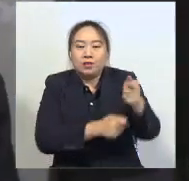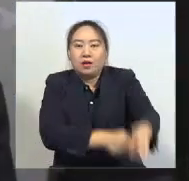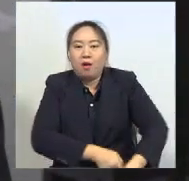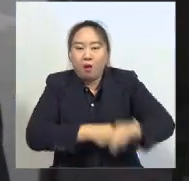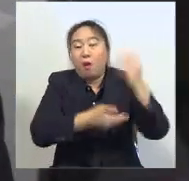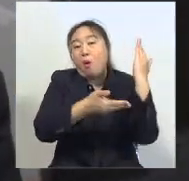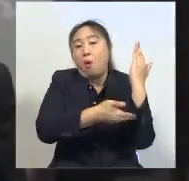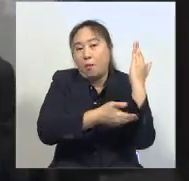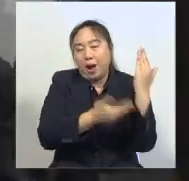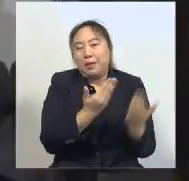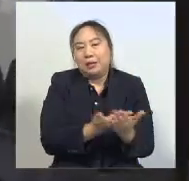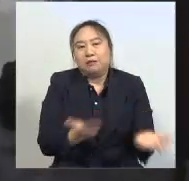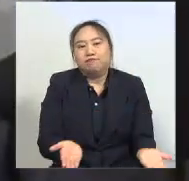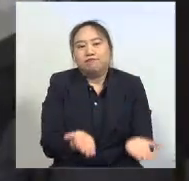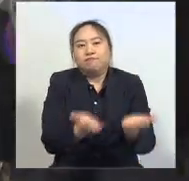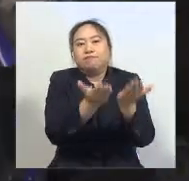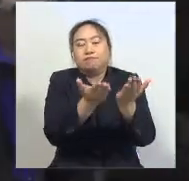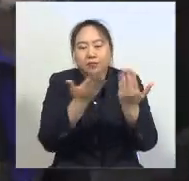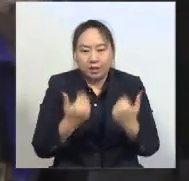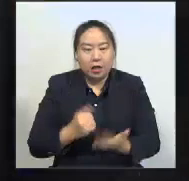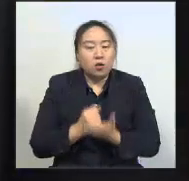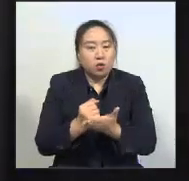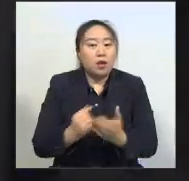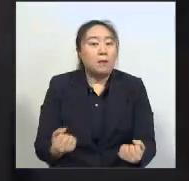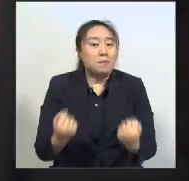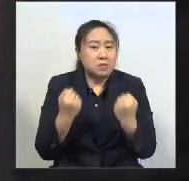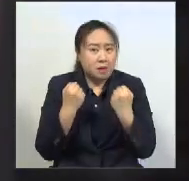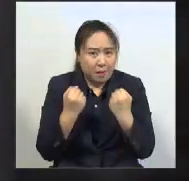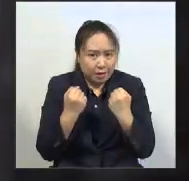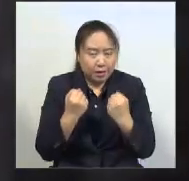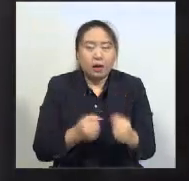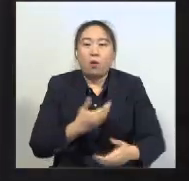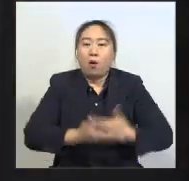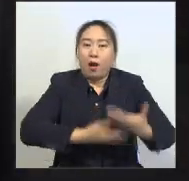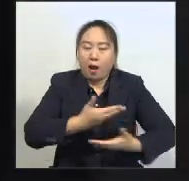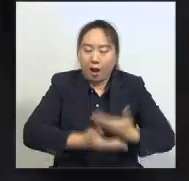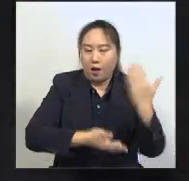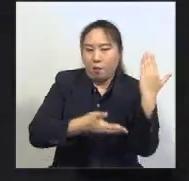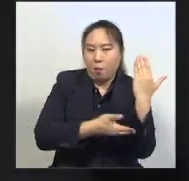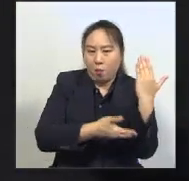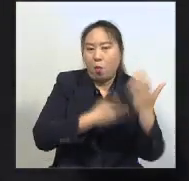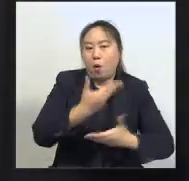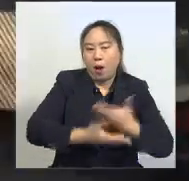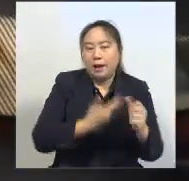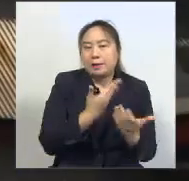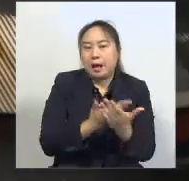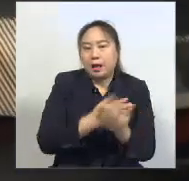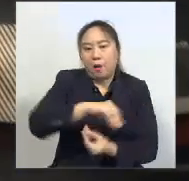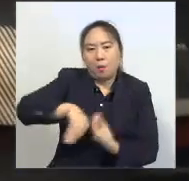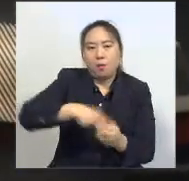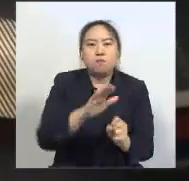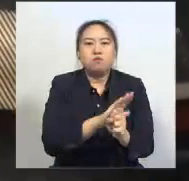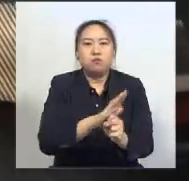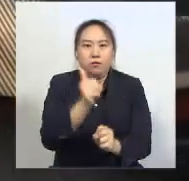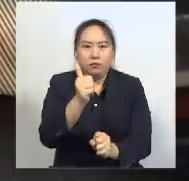าล์มน้ำมันรวมทั้งช่วยสร้างความเชื่อมั่นว่าจะสามารถปลูกและขายผลผลิตได้ในราคาที่เหมาะสมค่ะ